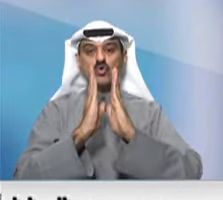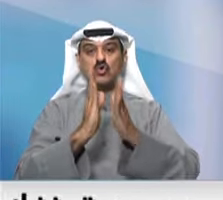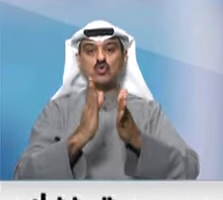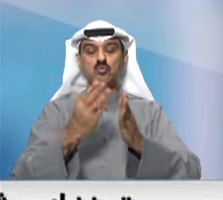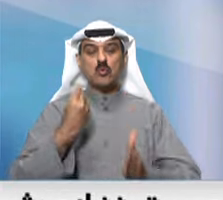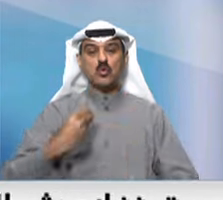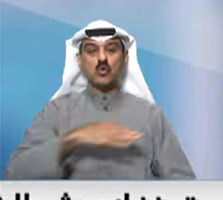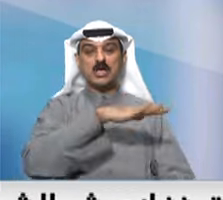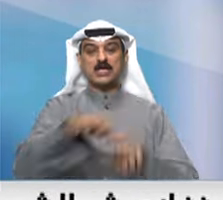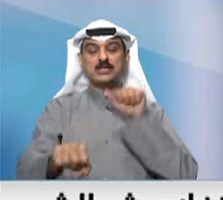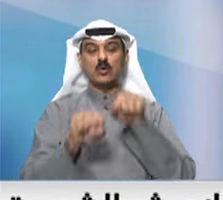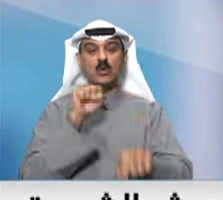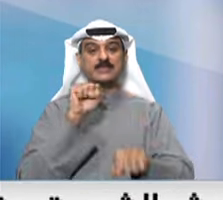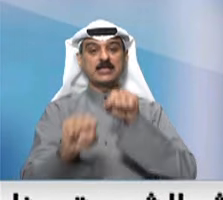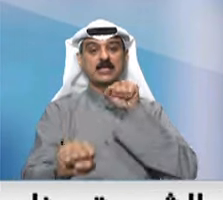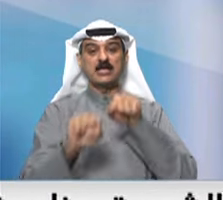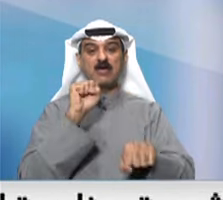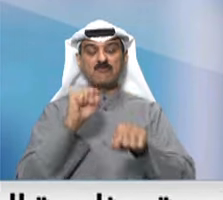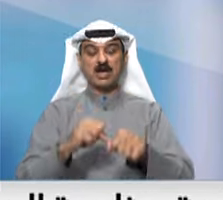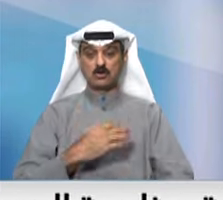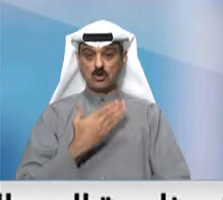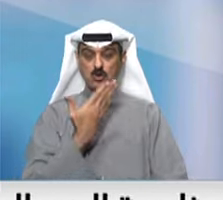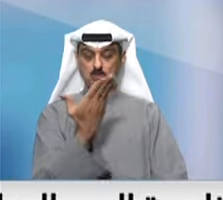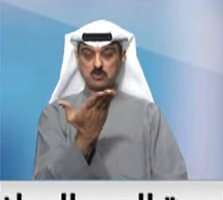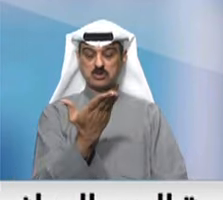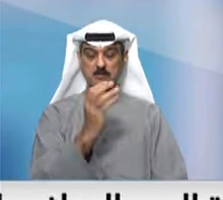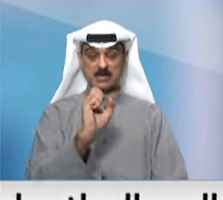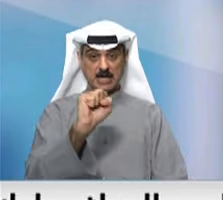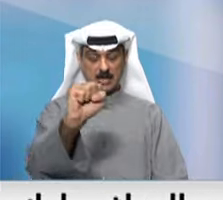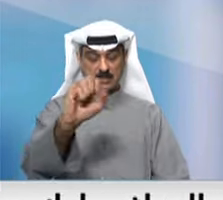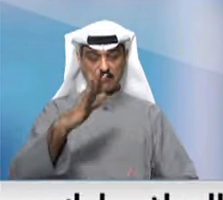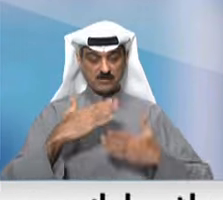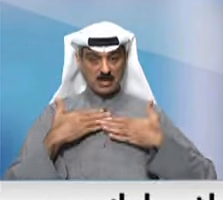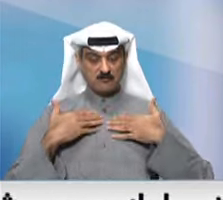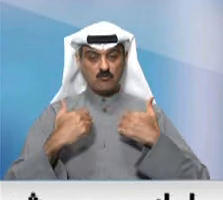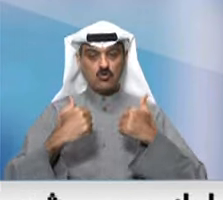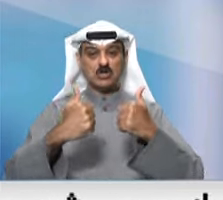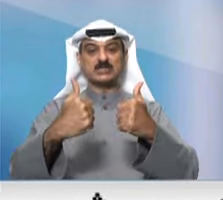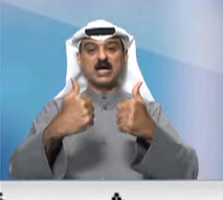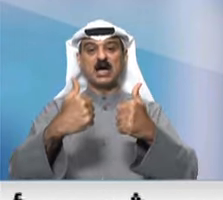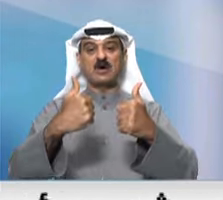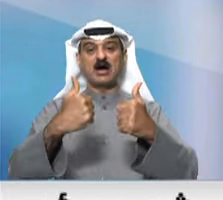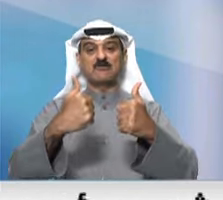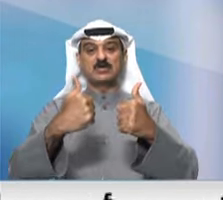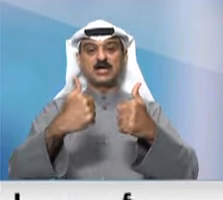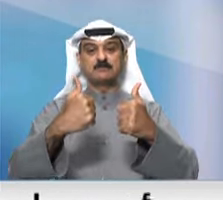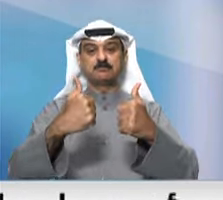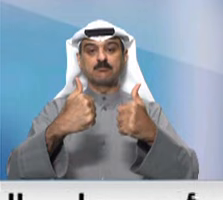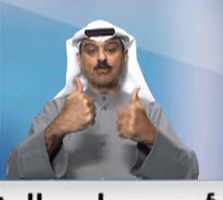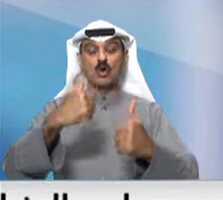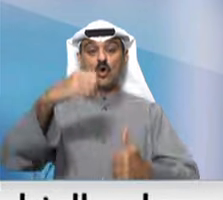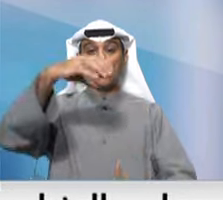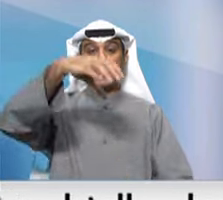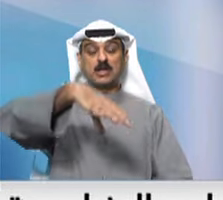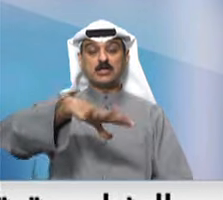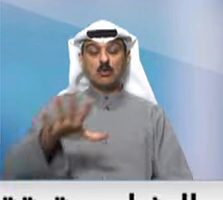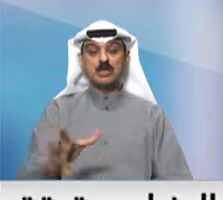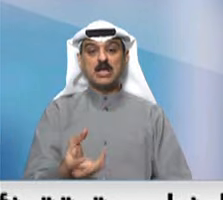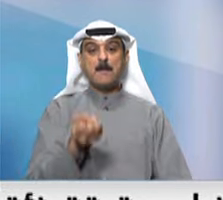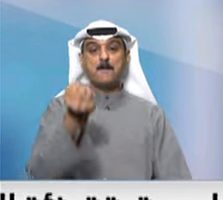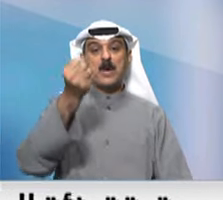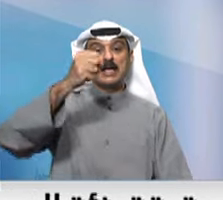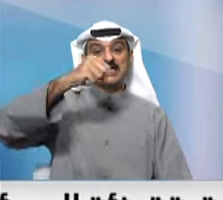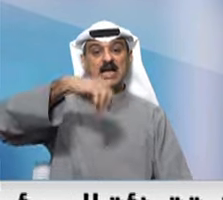بمناسبة العيد الوطني لبلاده، متمنيا سموه رعاه الله لفخامته موفور الصحة والعافية ولجمهورية